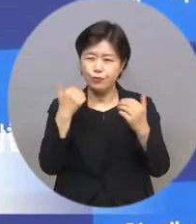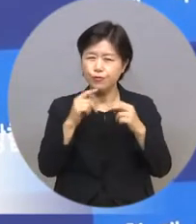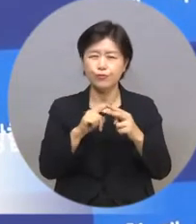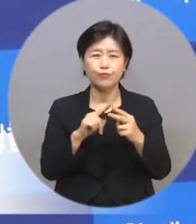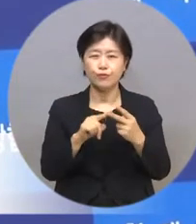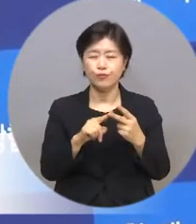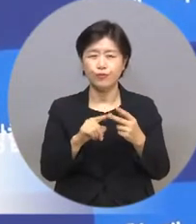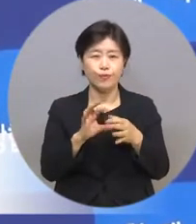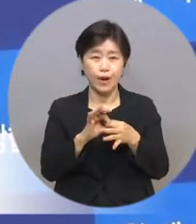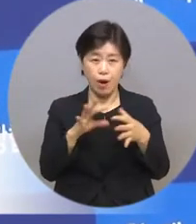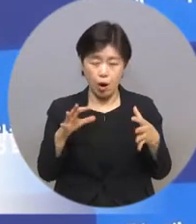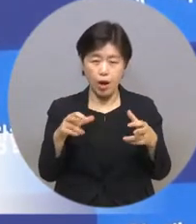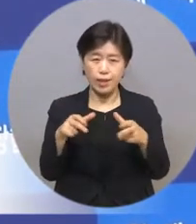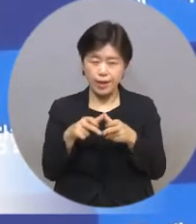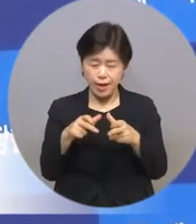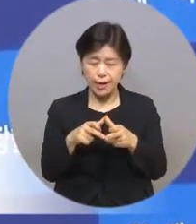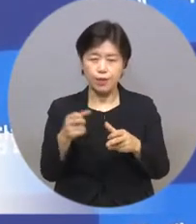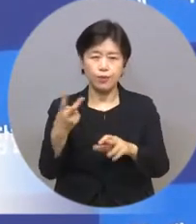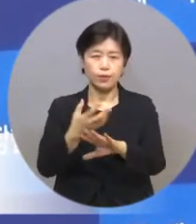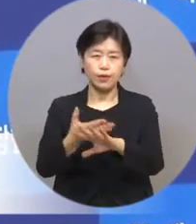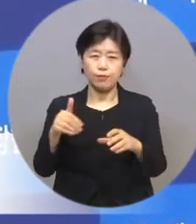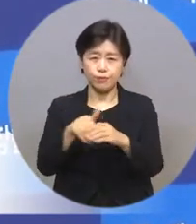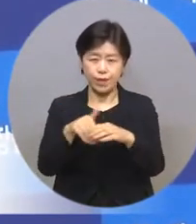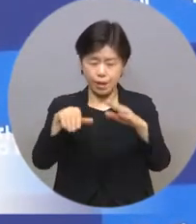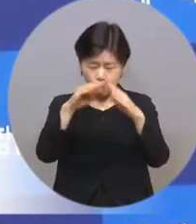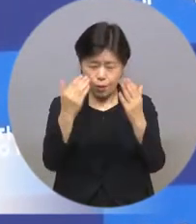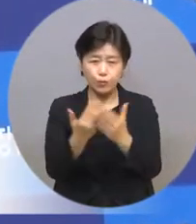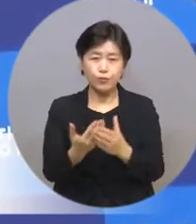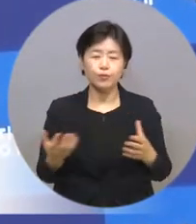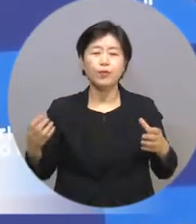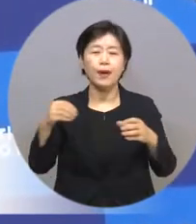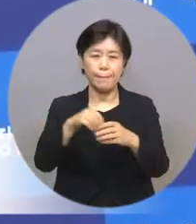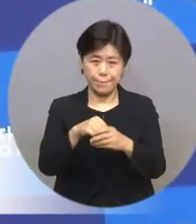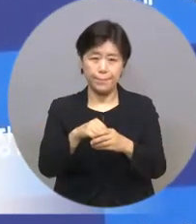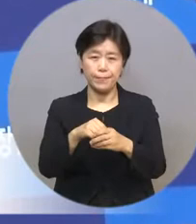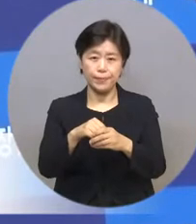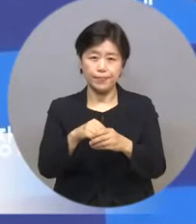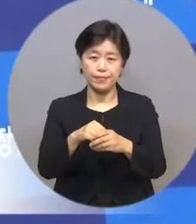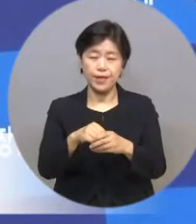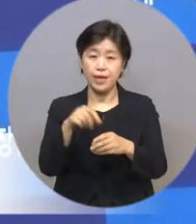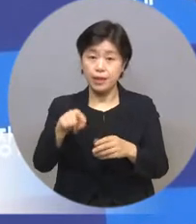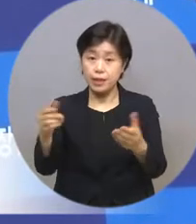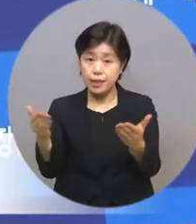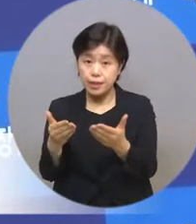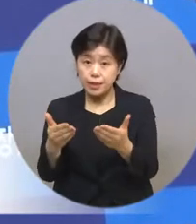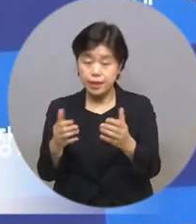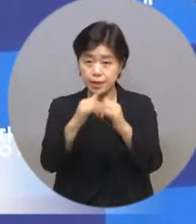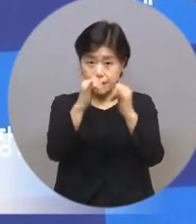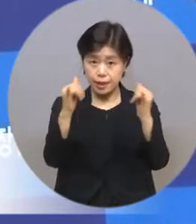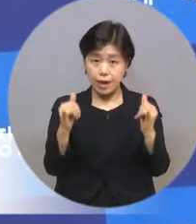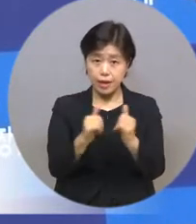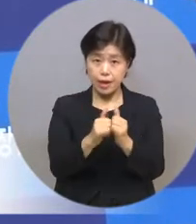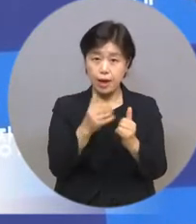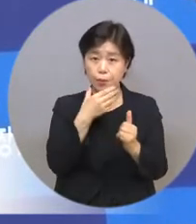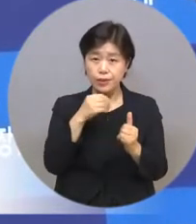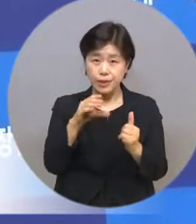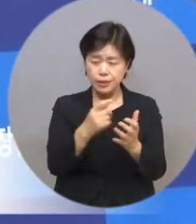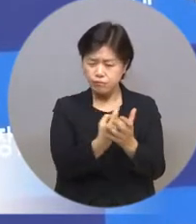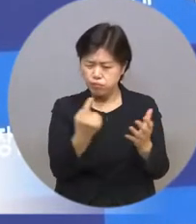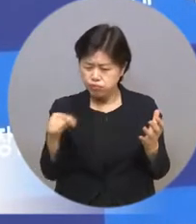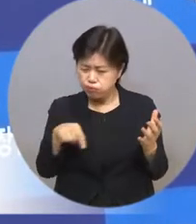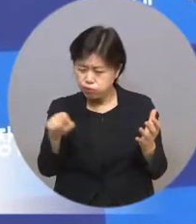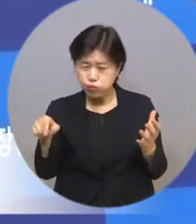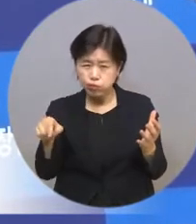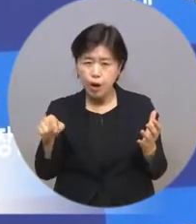노인과 장애인들 그리고 다문화가족까지 함께 일들을 사회복지사각지대를 일수하고 그리고